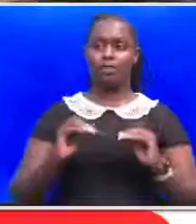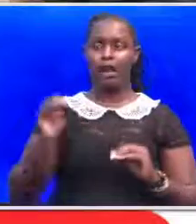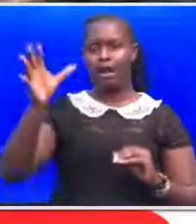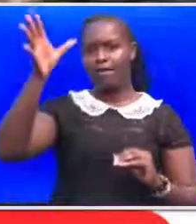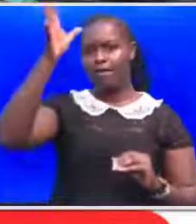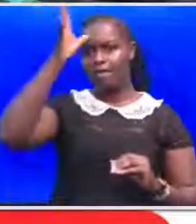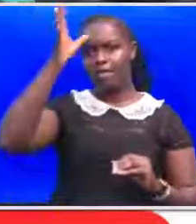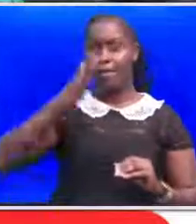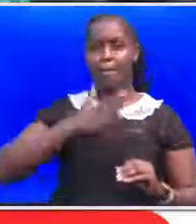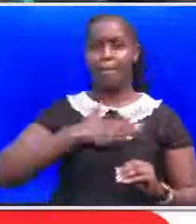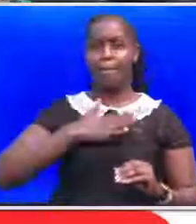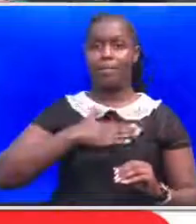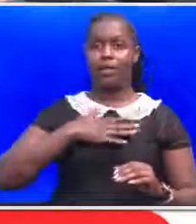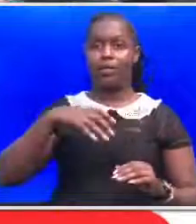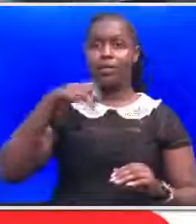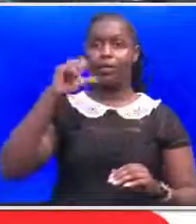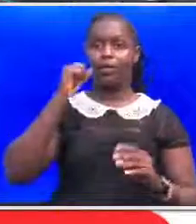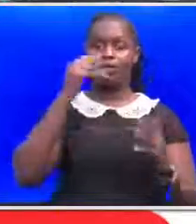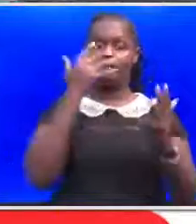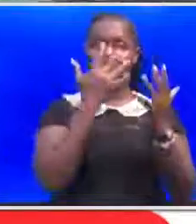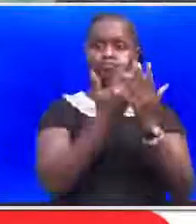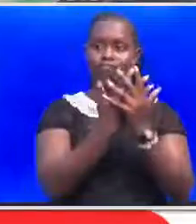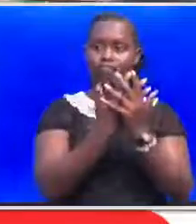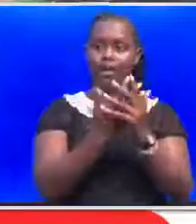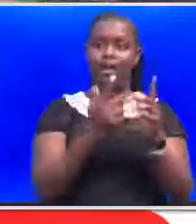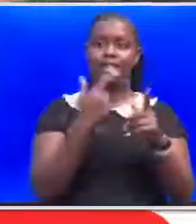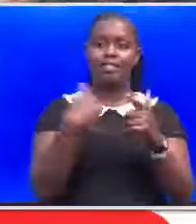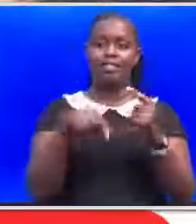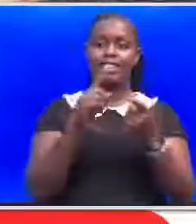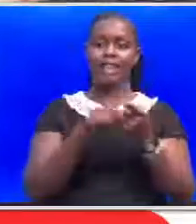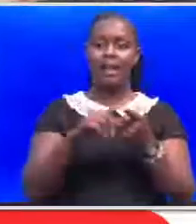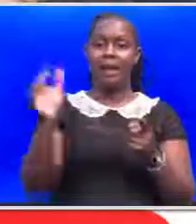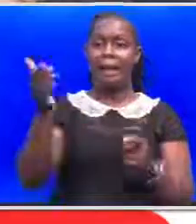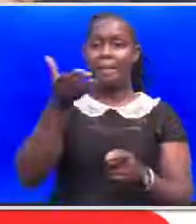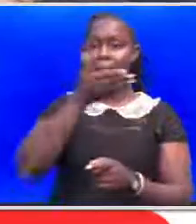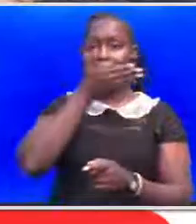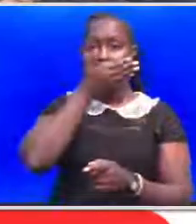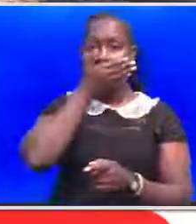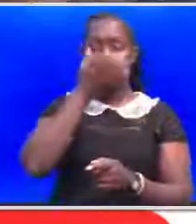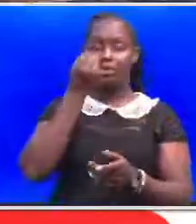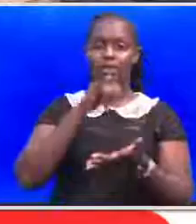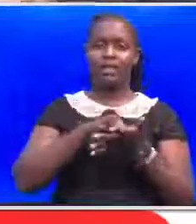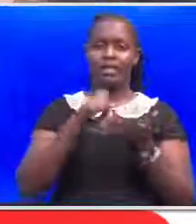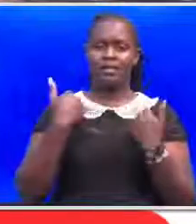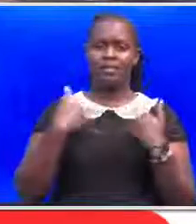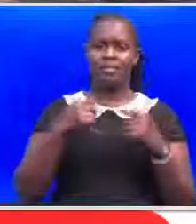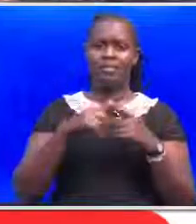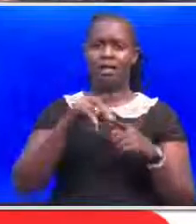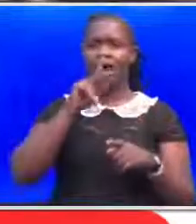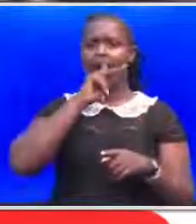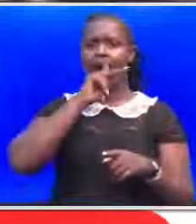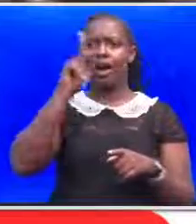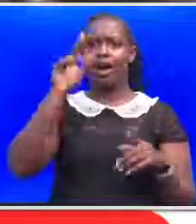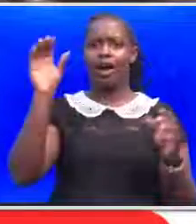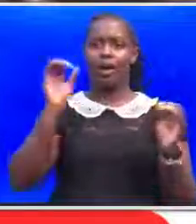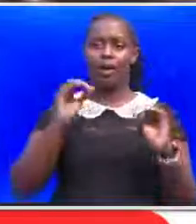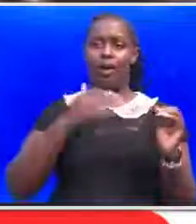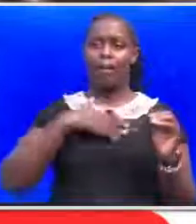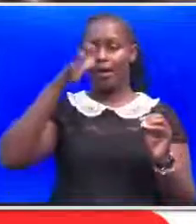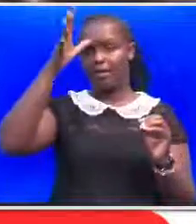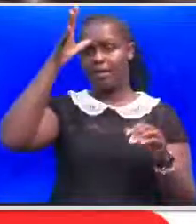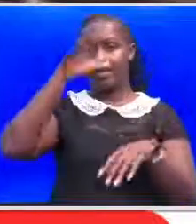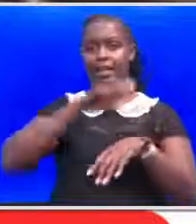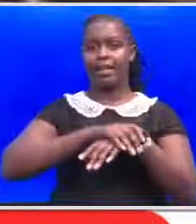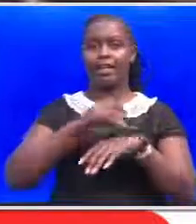nguvu, akanishika pua na mdomo ili nisiweze kupiga kelele babangu asipate usaidizi. Probox